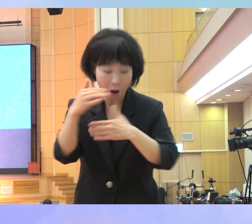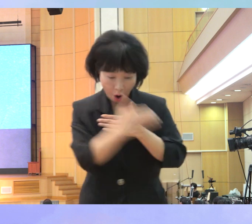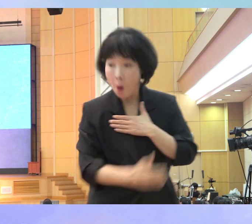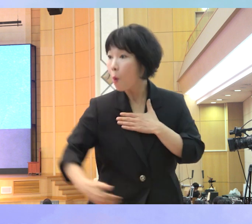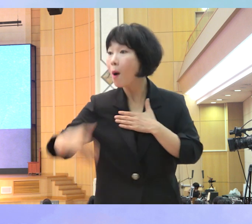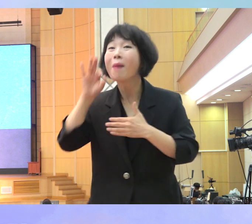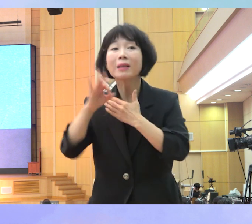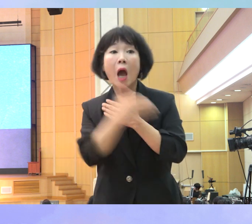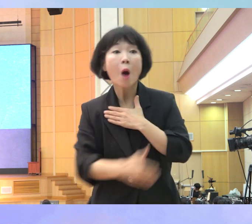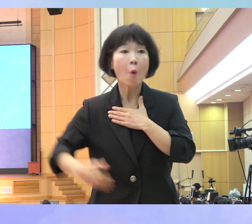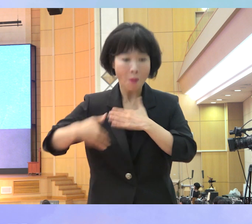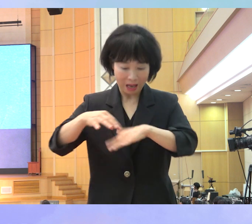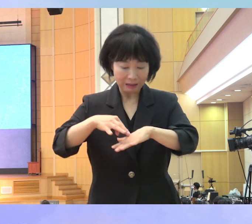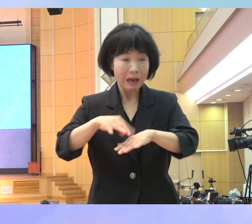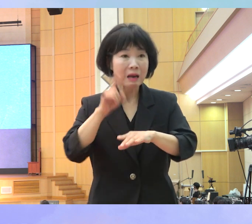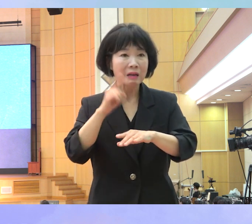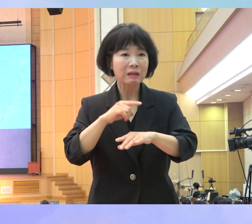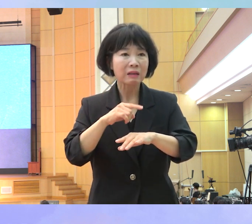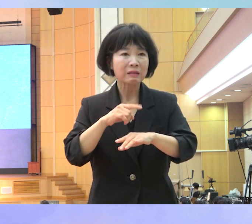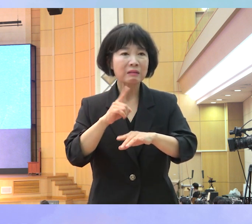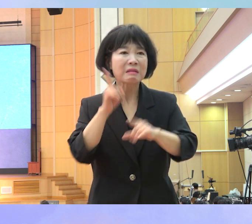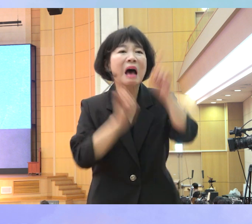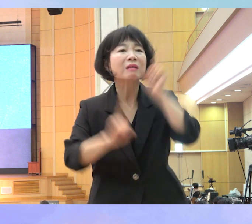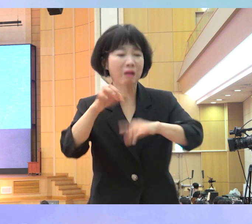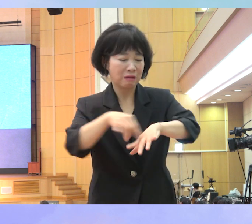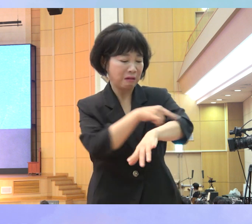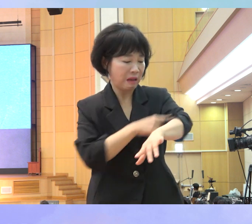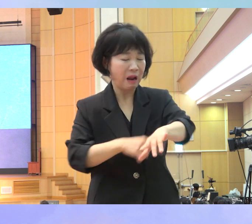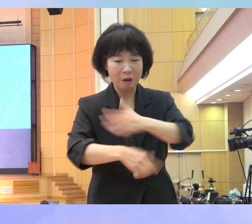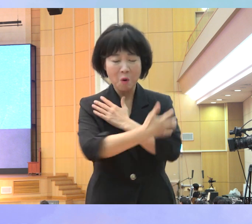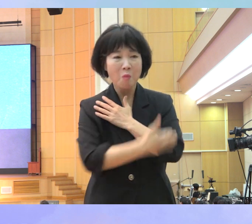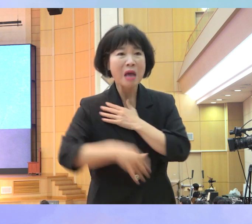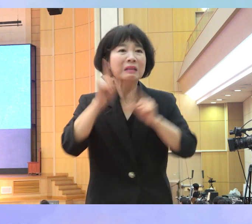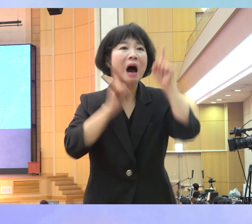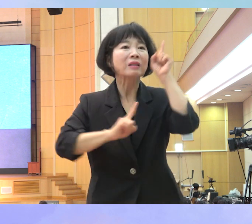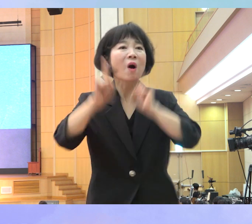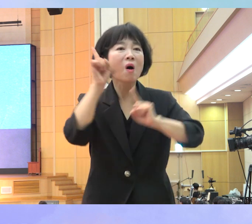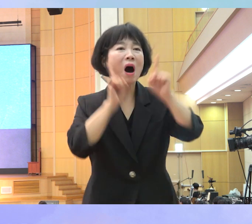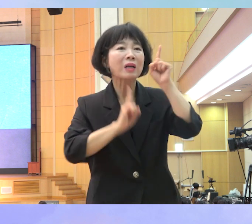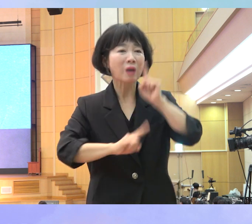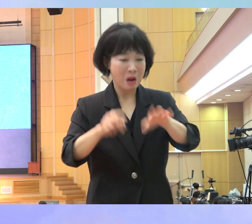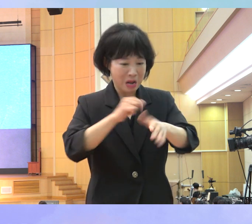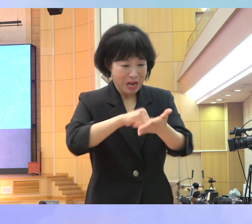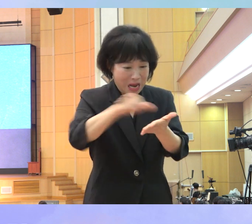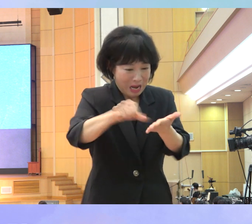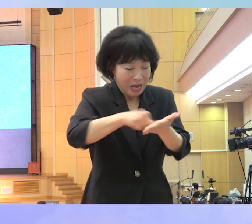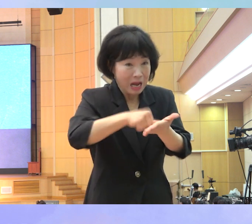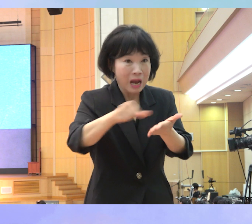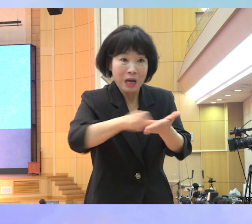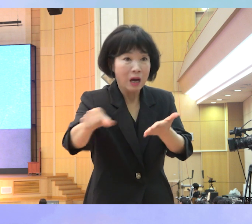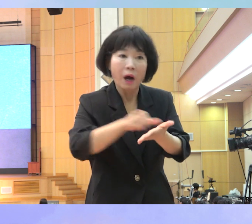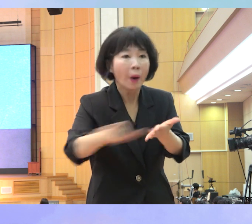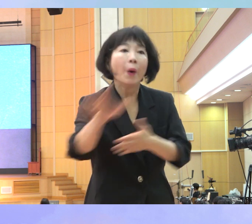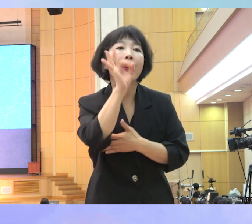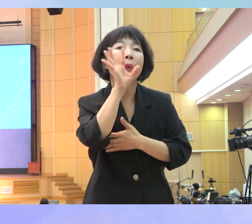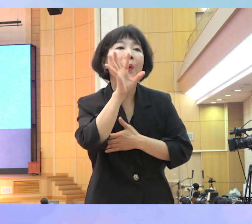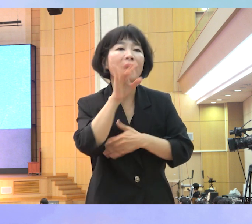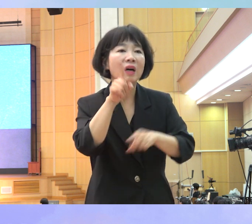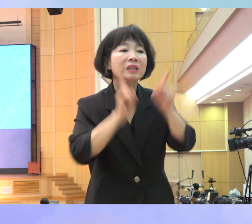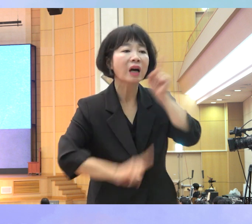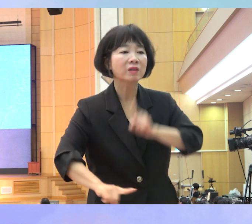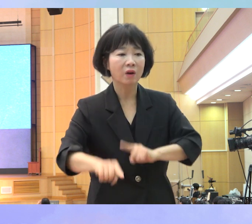몸에도 상처가 남아있는 분 계시죠? 평생 지워지지 않는 상처도 있어요. 저도